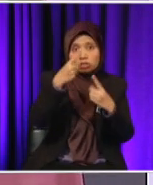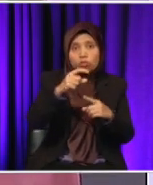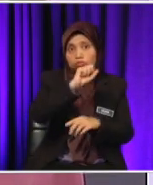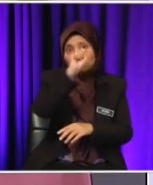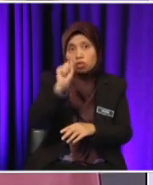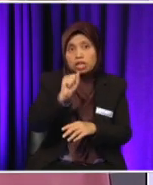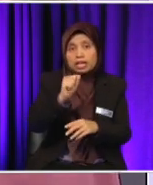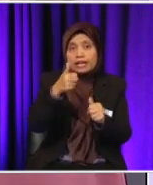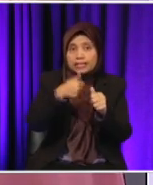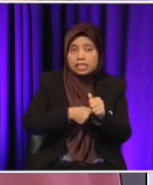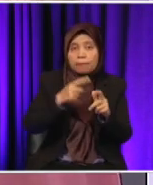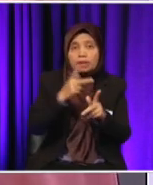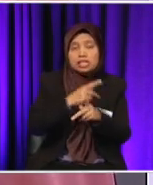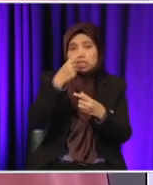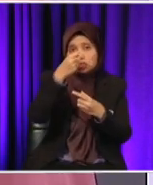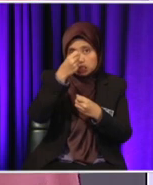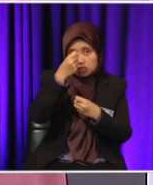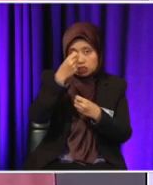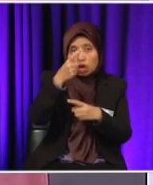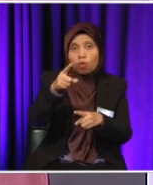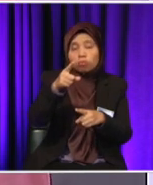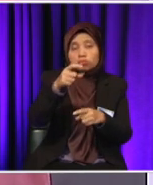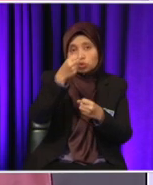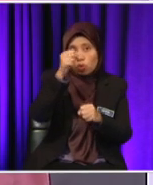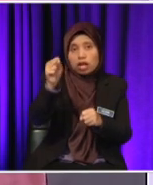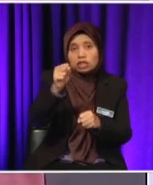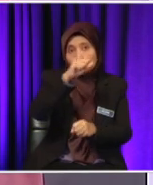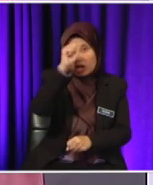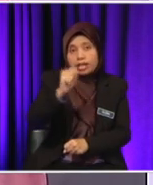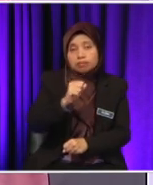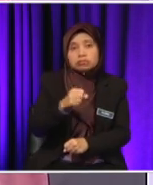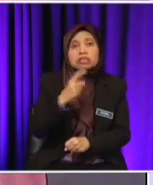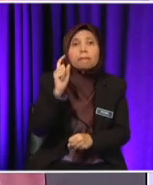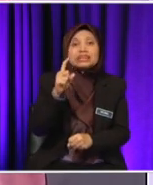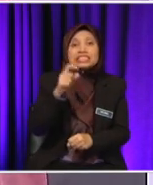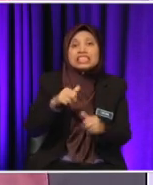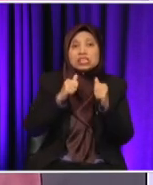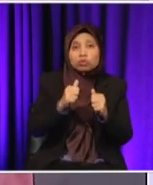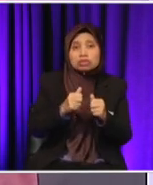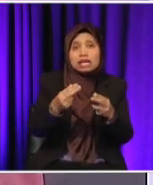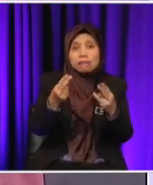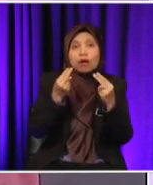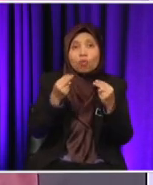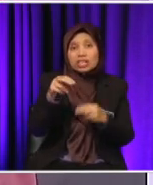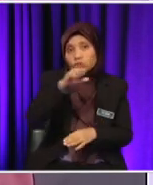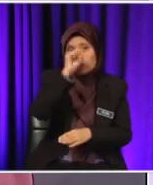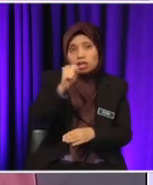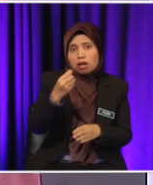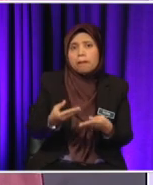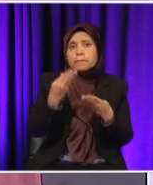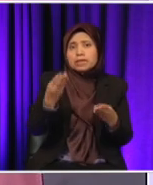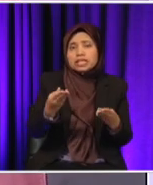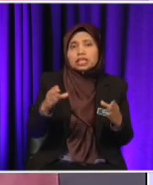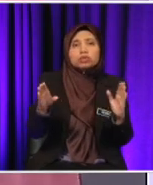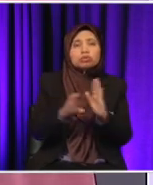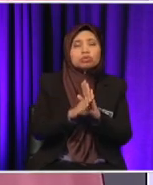sejak kalian menjawab soal lain bergantung pada kehendak maka itu sendiri namanya dan juga bentuk lain kalau di begitu berikan kita hanya